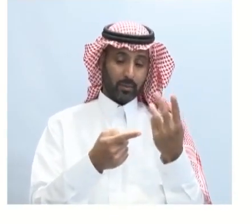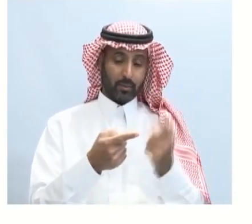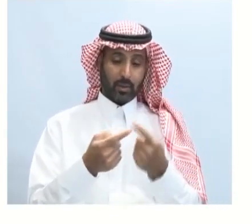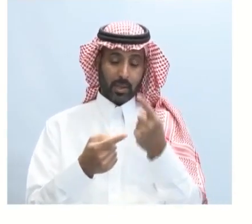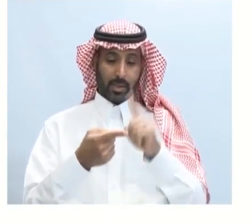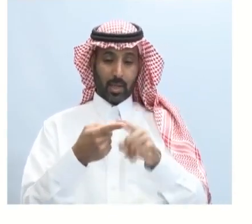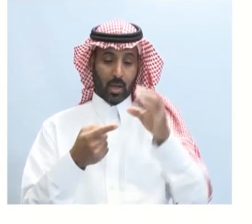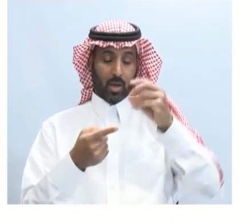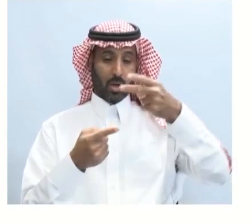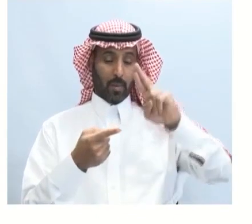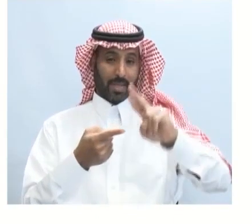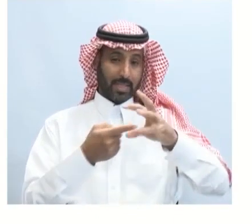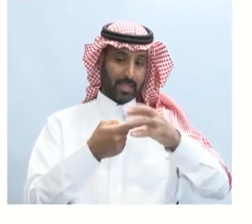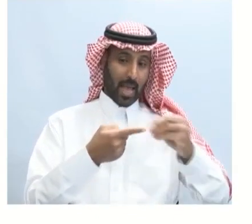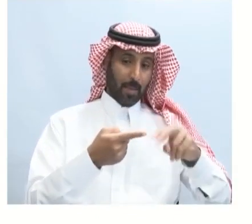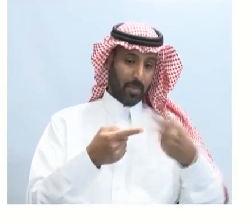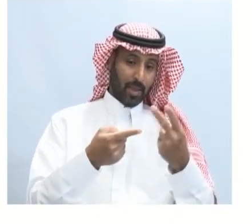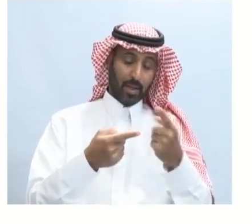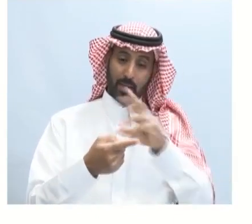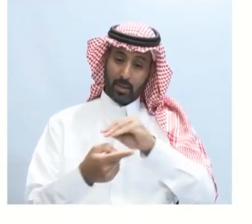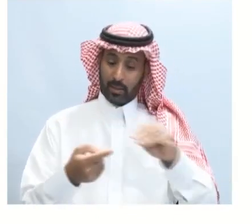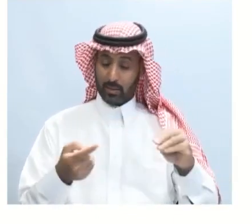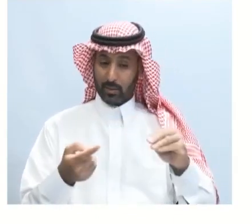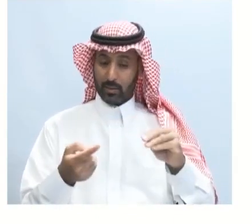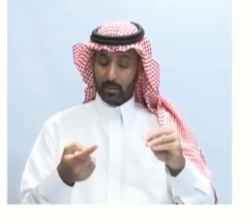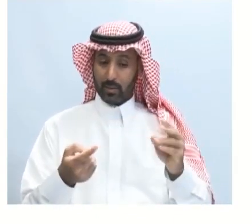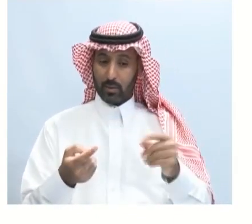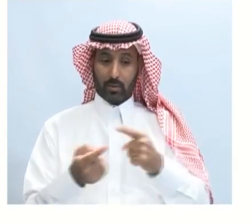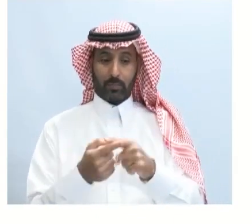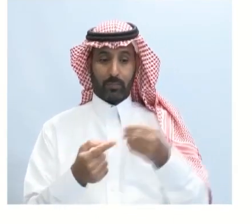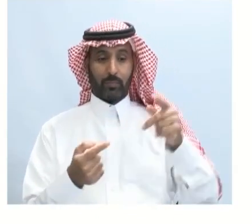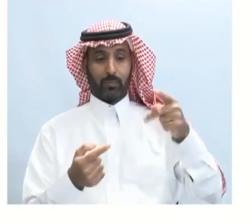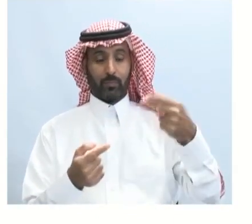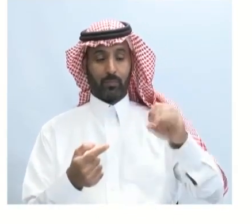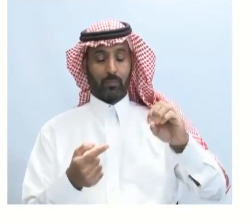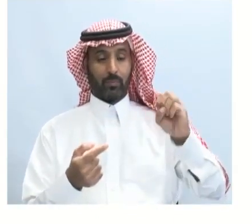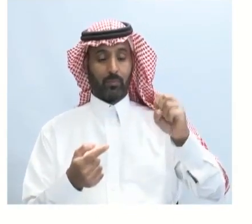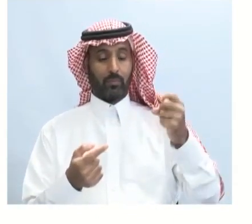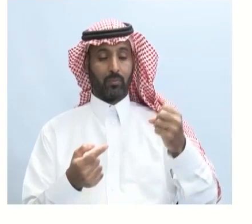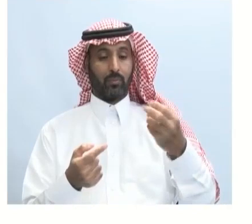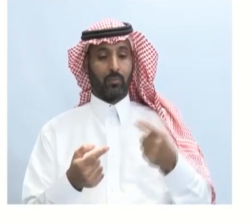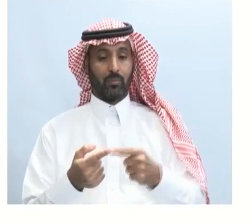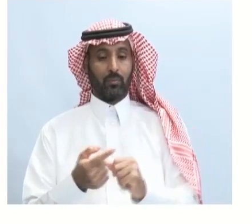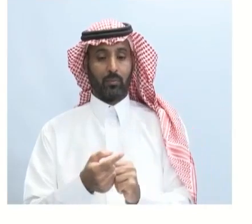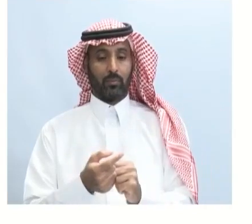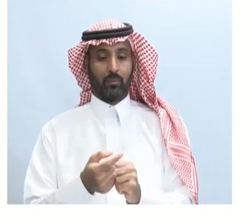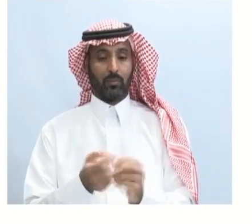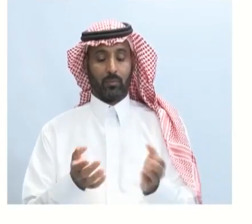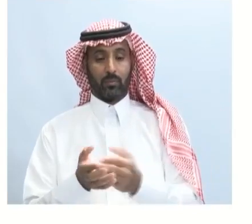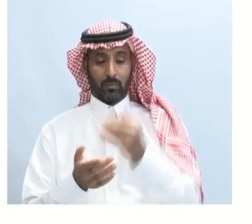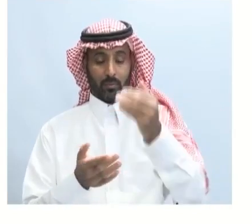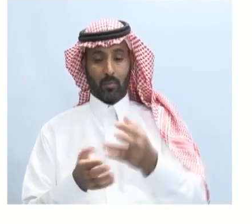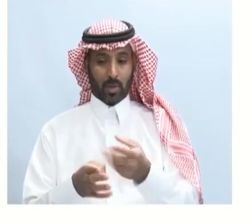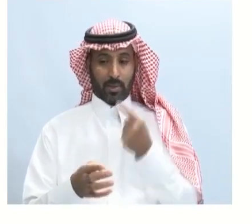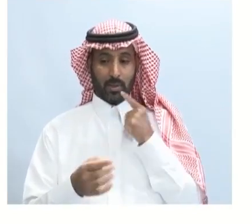سالب اثنين فاصبح هنا لدي تساوي في المحصله اذا ثاني كرومات البوتاسيوم هو ال2 سي ار2 او7 ايضا هنا